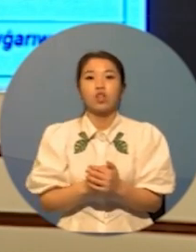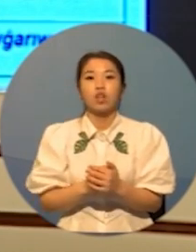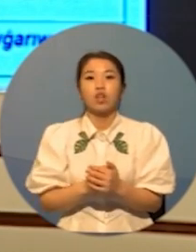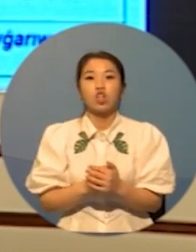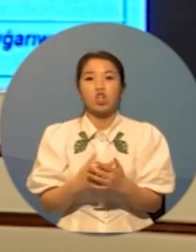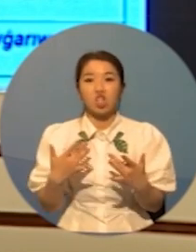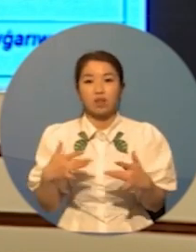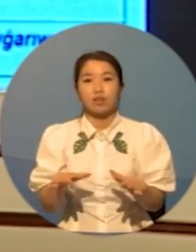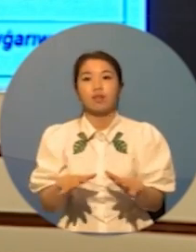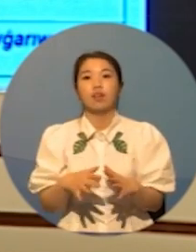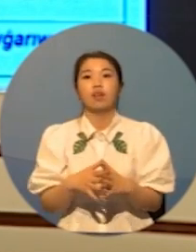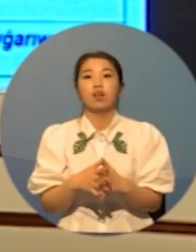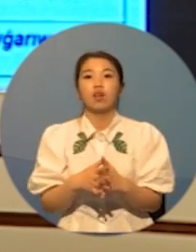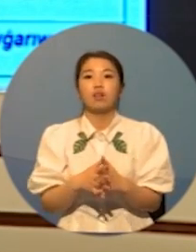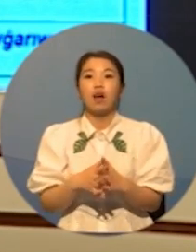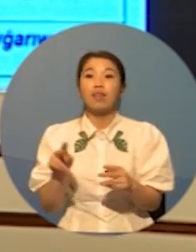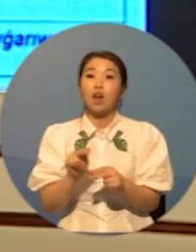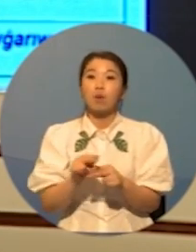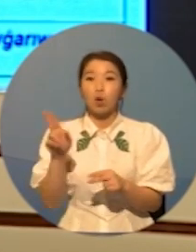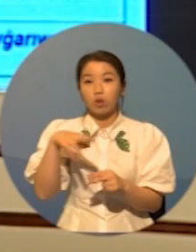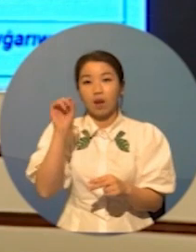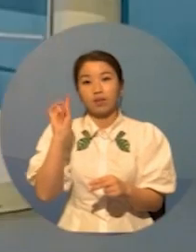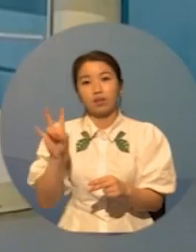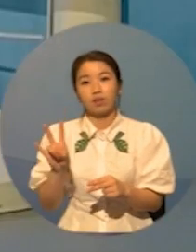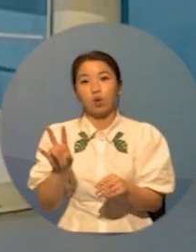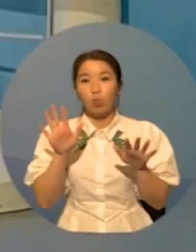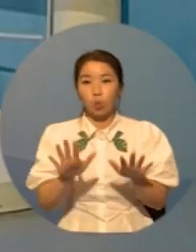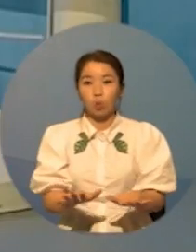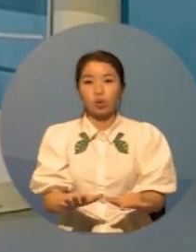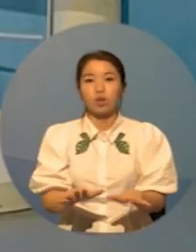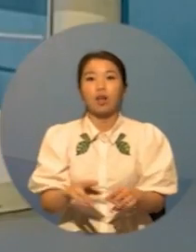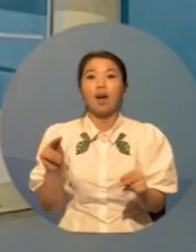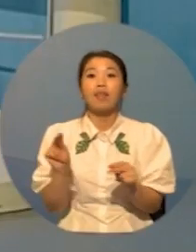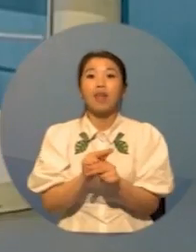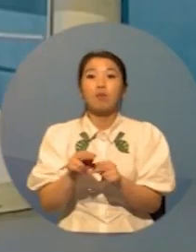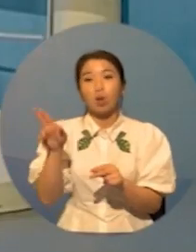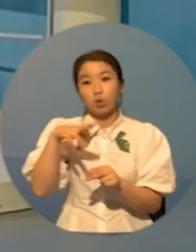шығыс тәрбиялаудан, орын тәрбиялауда.